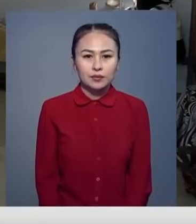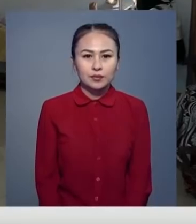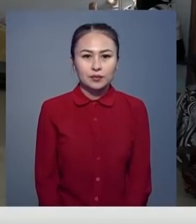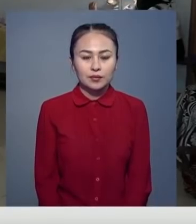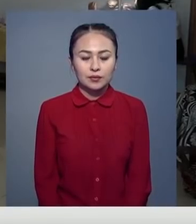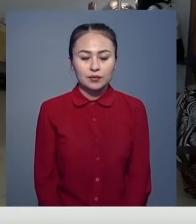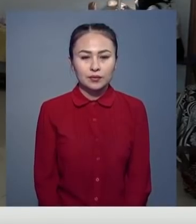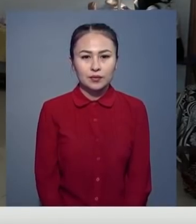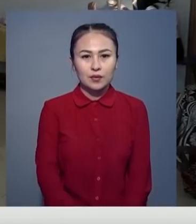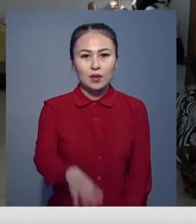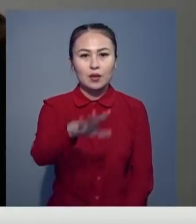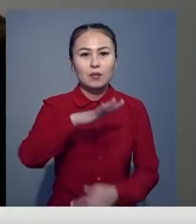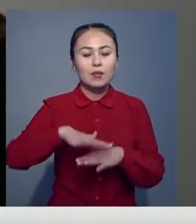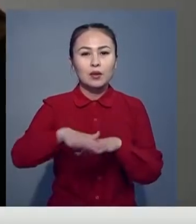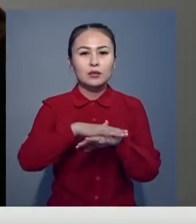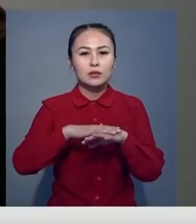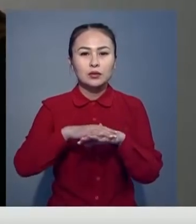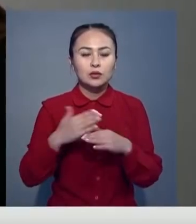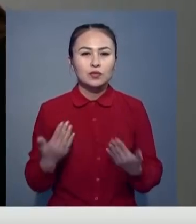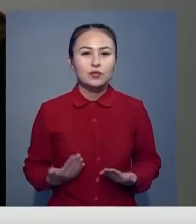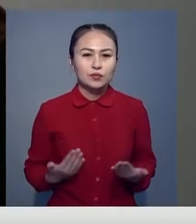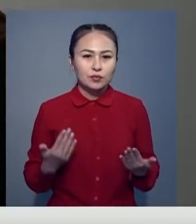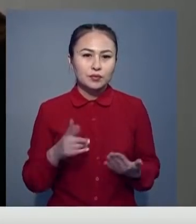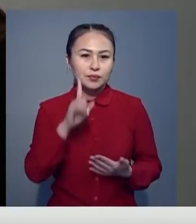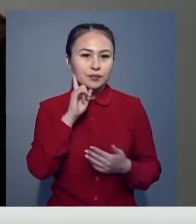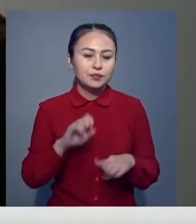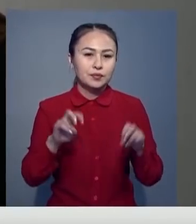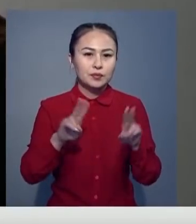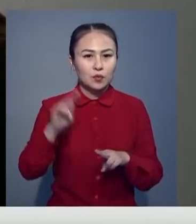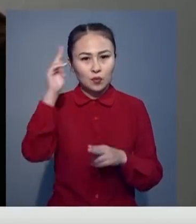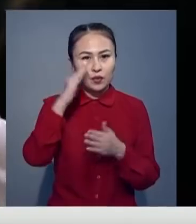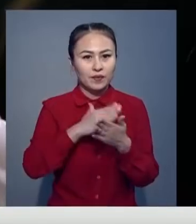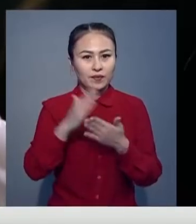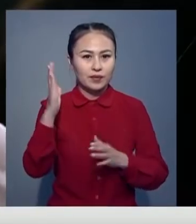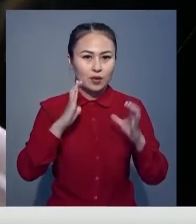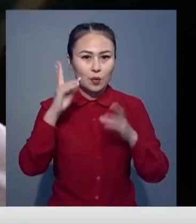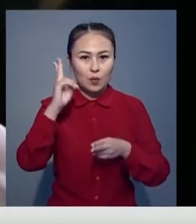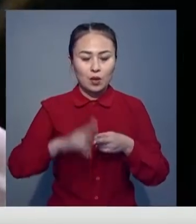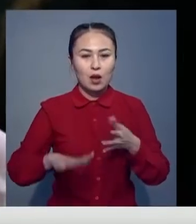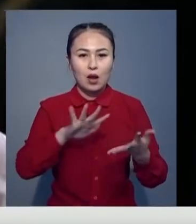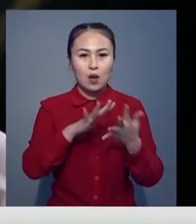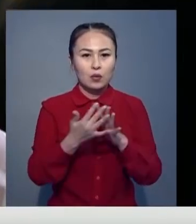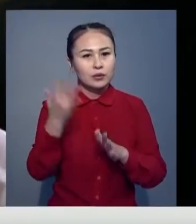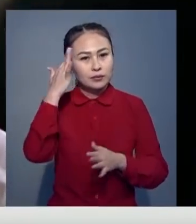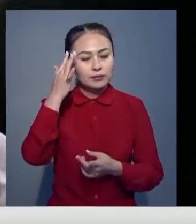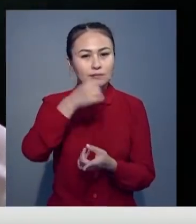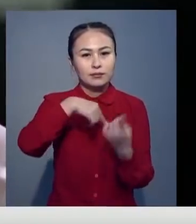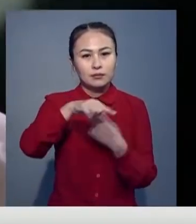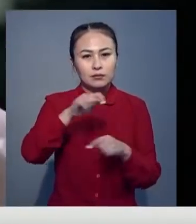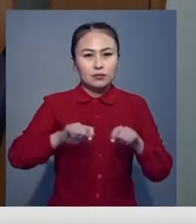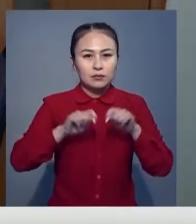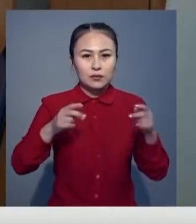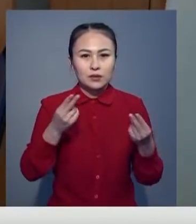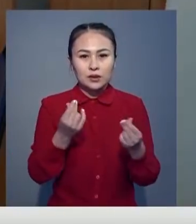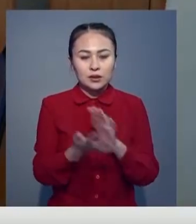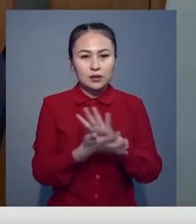Алуа Орынбетова Шалғайдағы Мойынқұм ауылының тұрғыны. Жас маман жоғарғы оқу орнын аяқтаған соң ауылдан өз ісін бастауға бел буады. Алайда